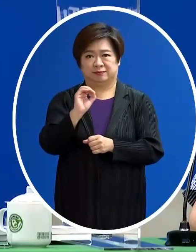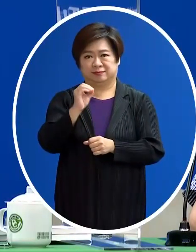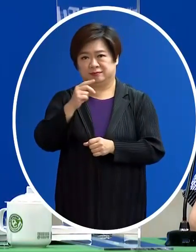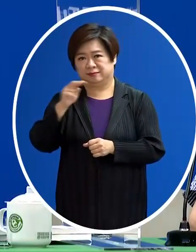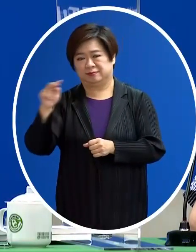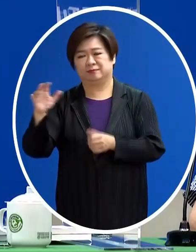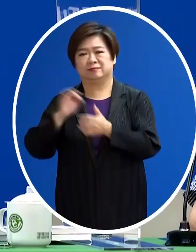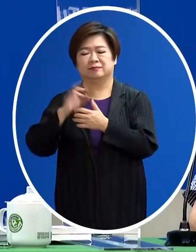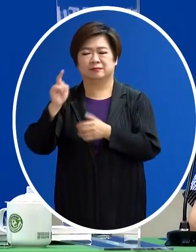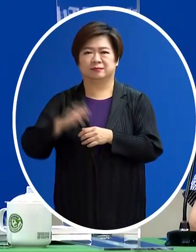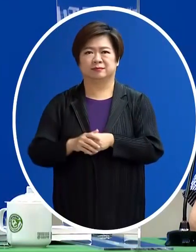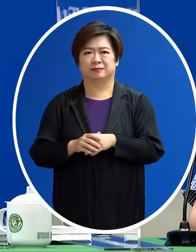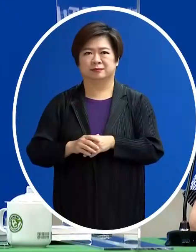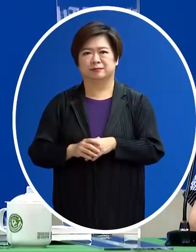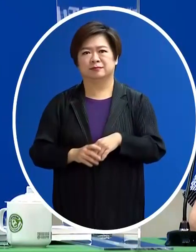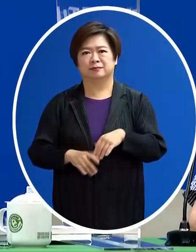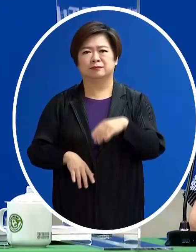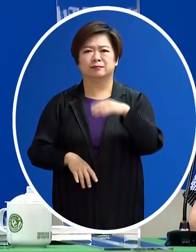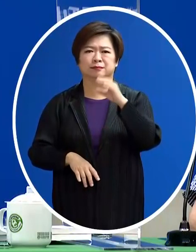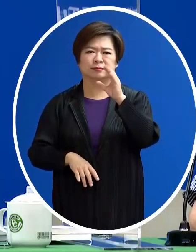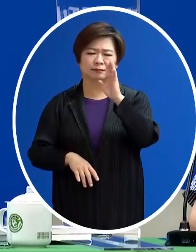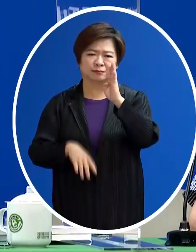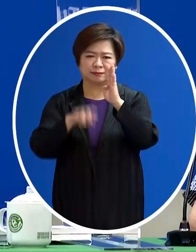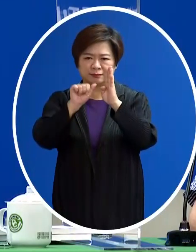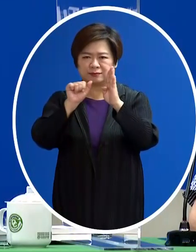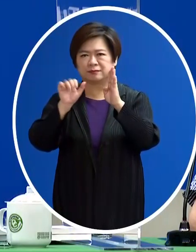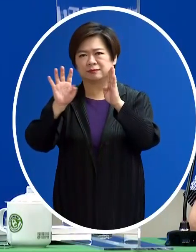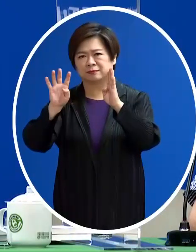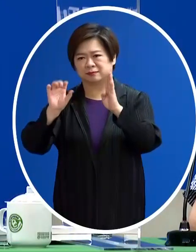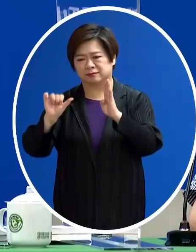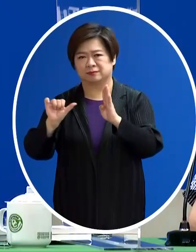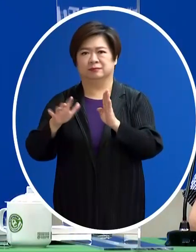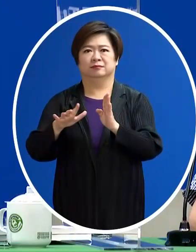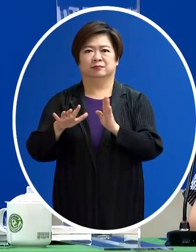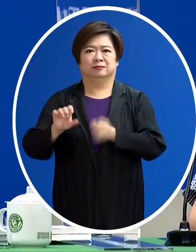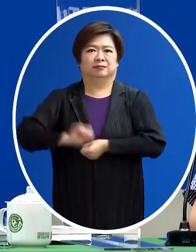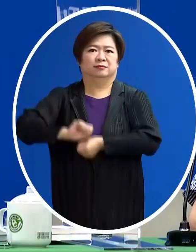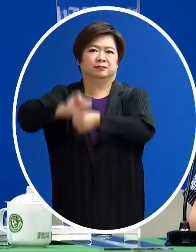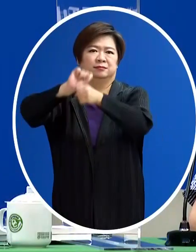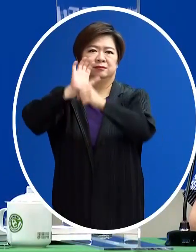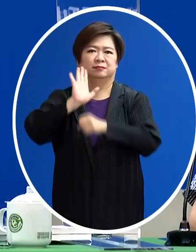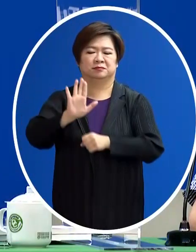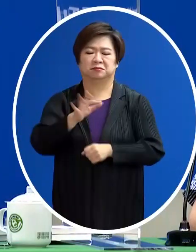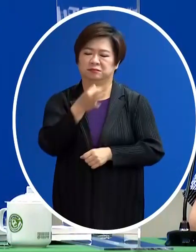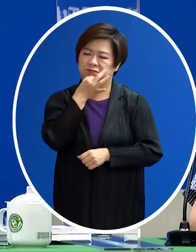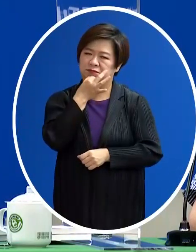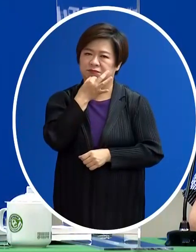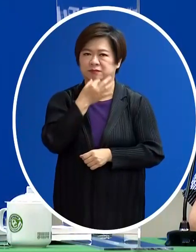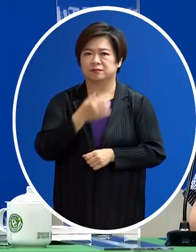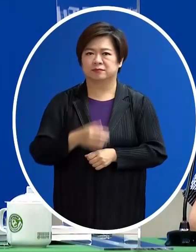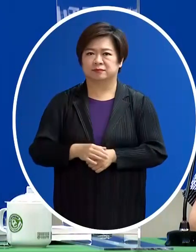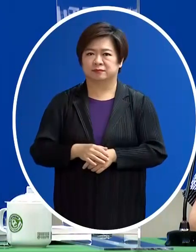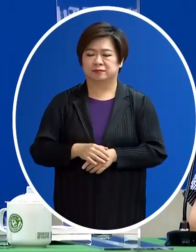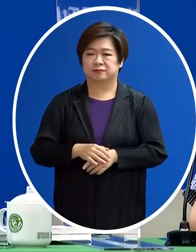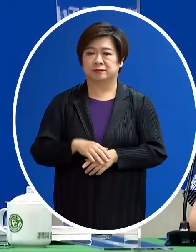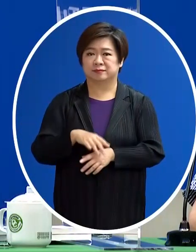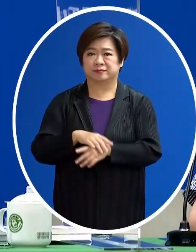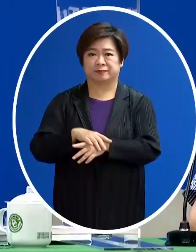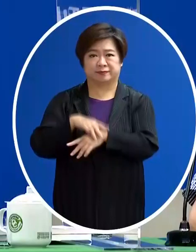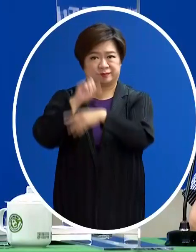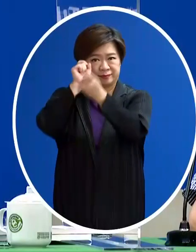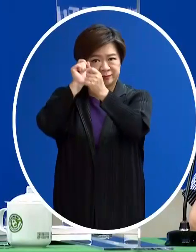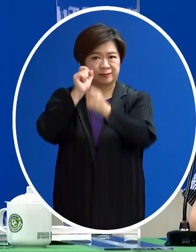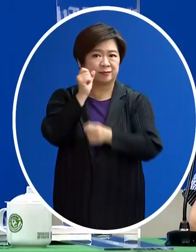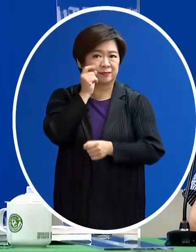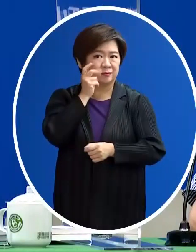株又不断的出现，那个会使得疫情可能会拉得长一点，所以我们只能够说，在这最近这个几个月之内，我